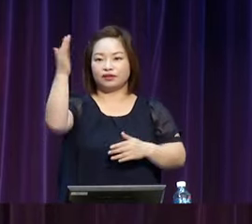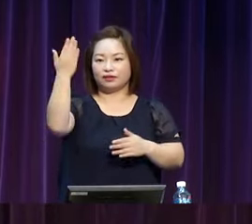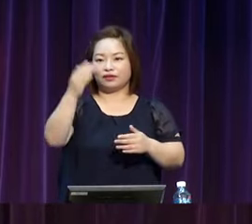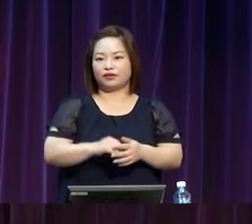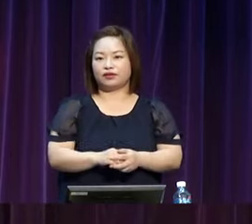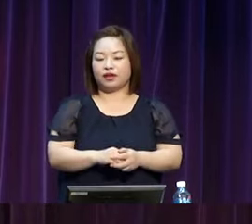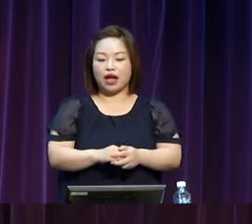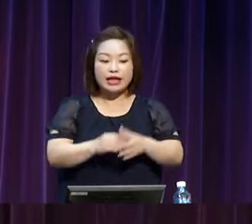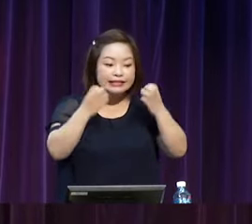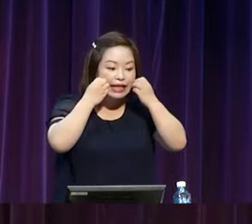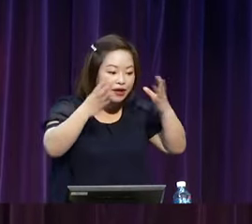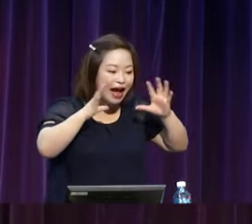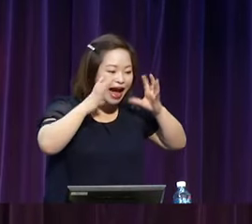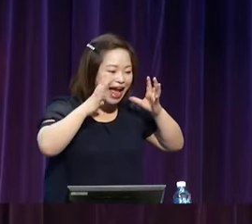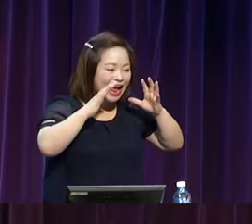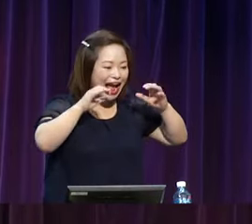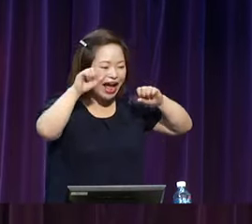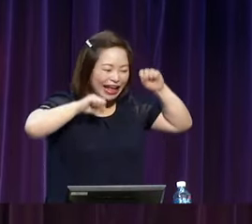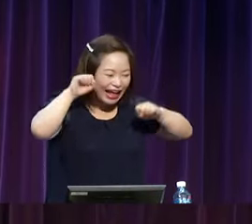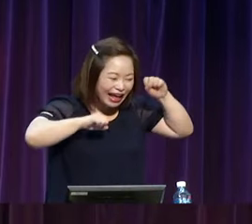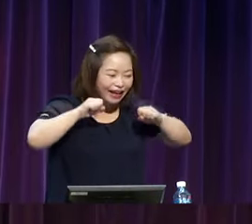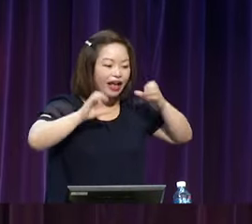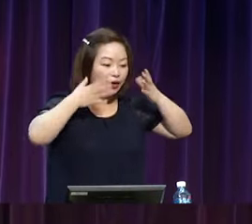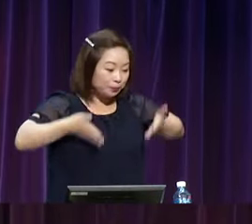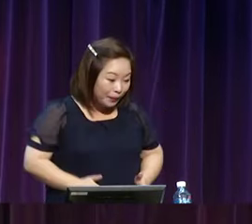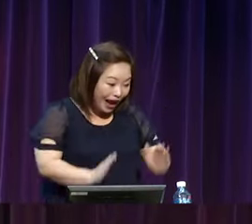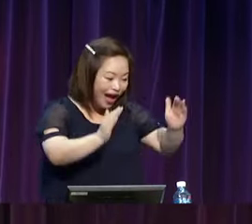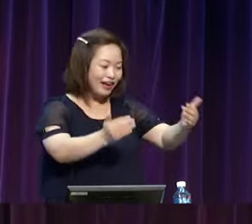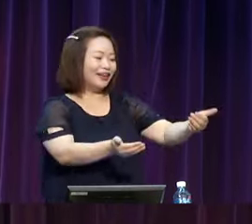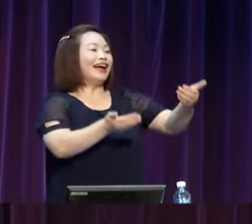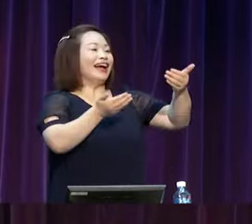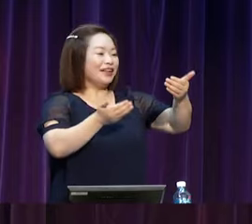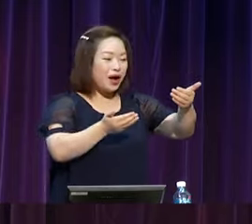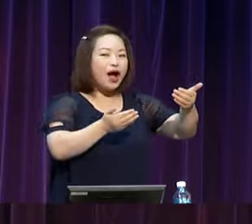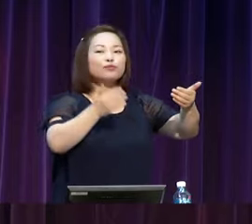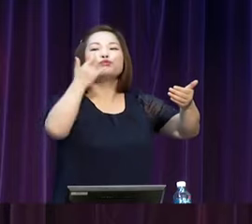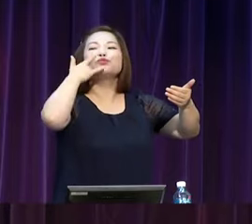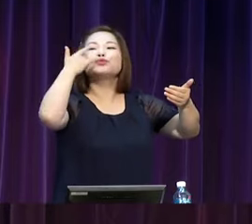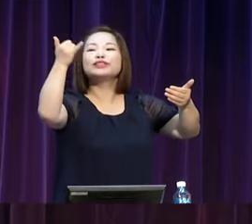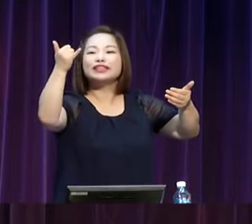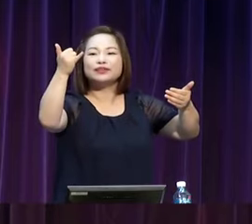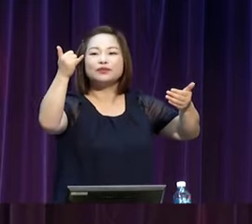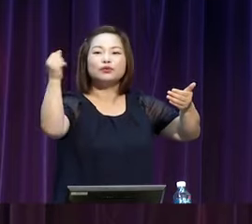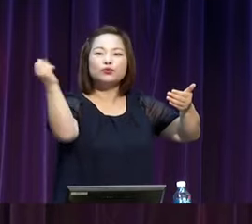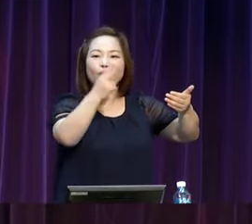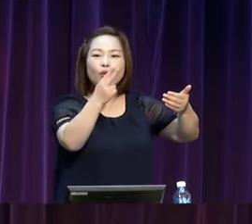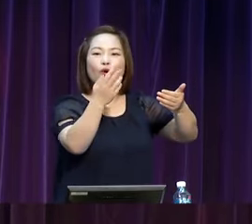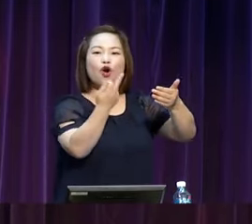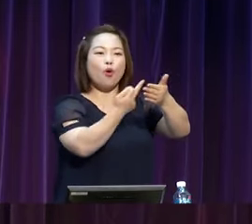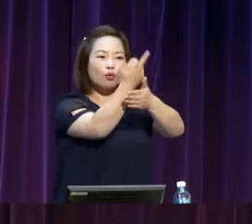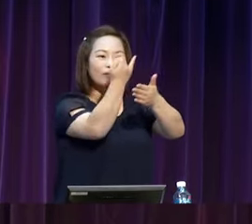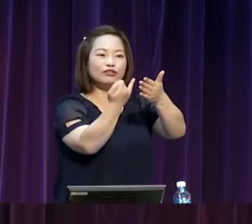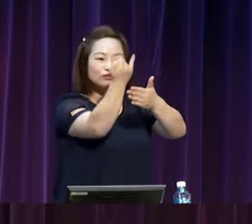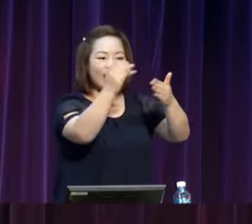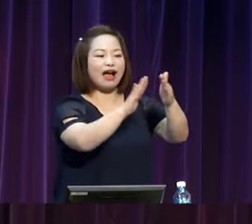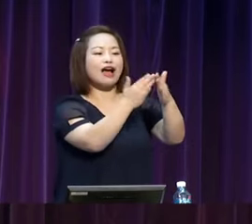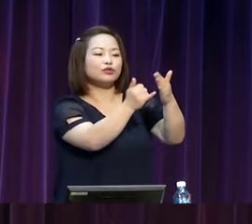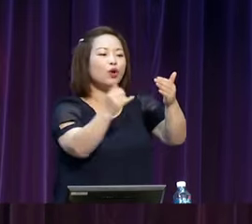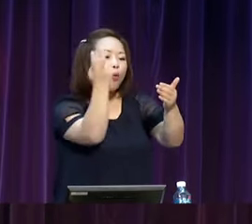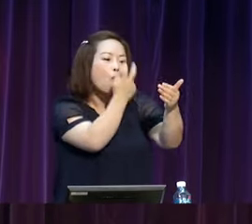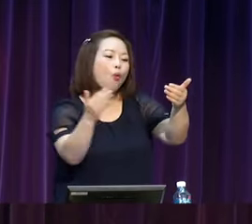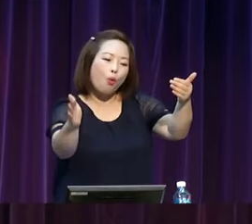그러면 새로 아이가 딱 태어나면 엄마, 아빠 그리고 가족들이 함께 있습니다.